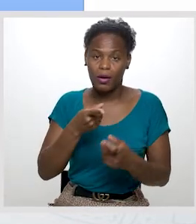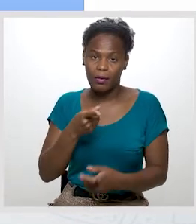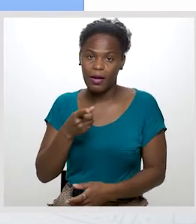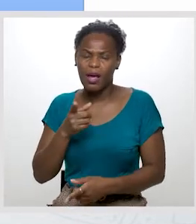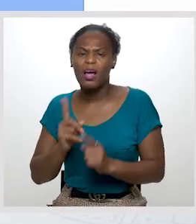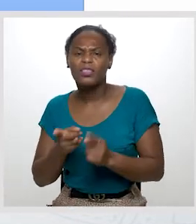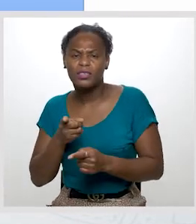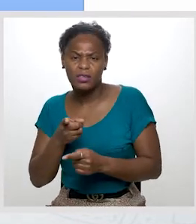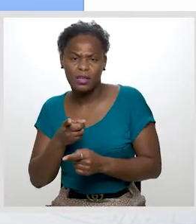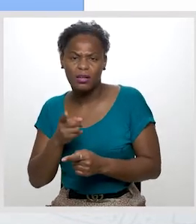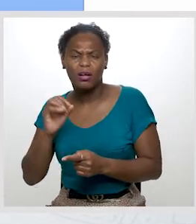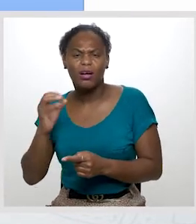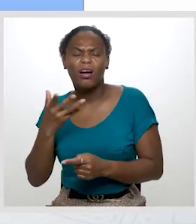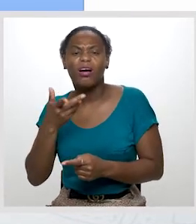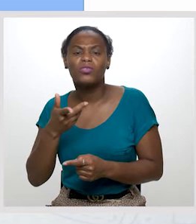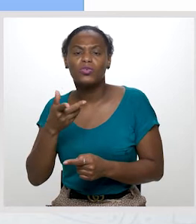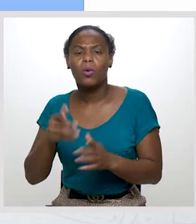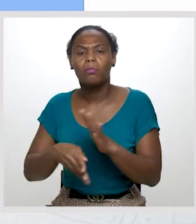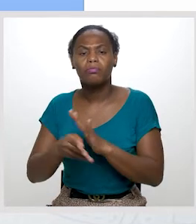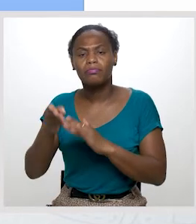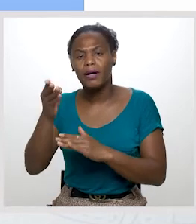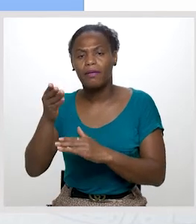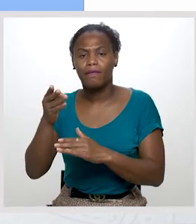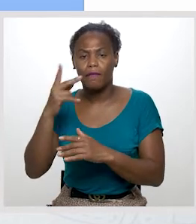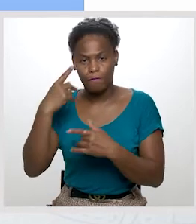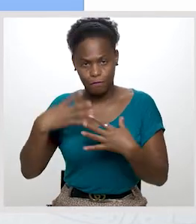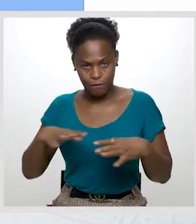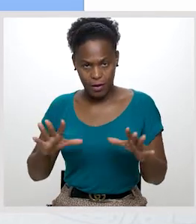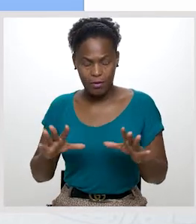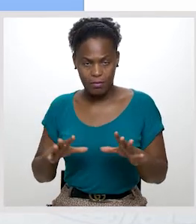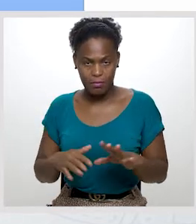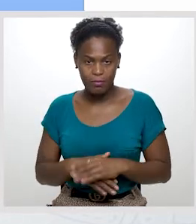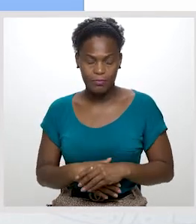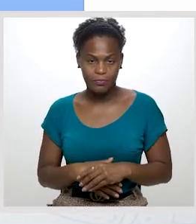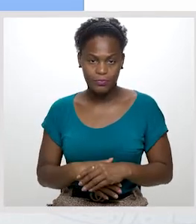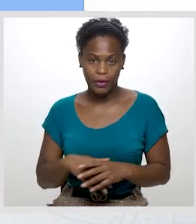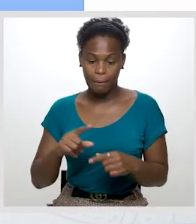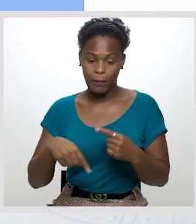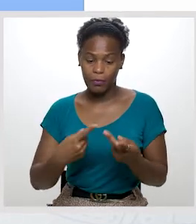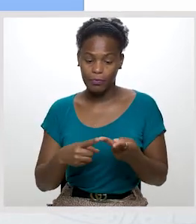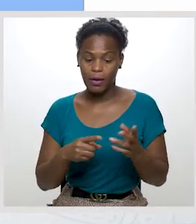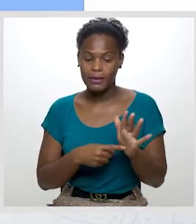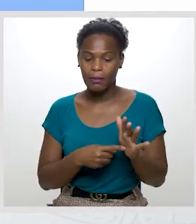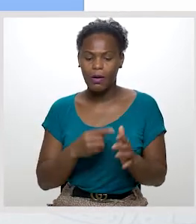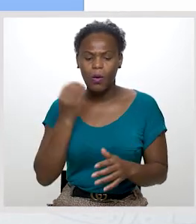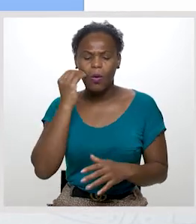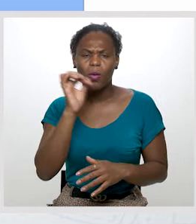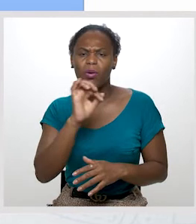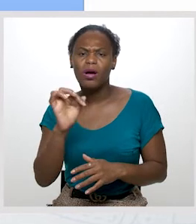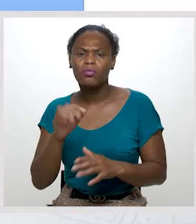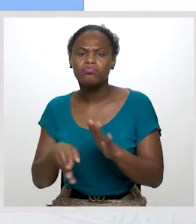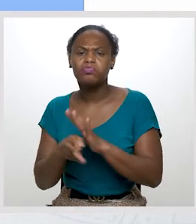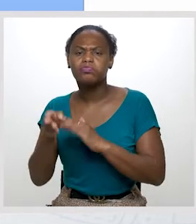en vacances? Avec est-ce que, ça devient quand est-ce que tu pars en vacances? Prochain